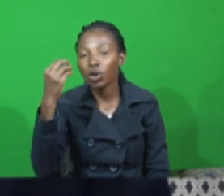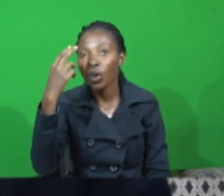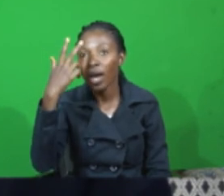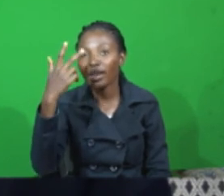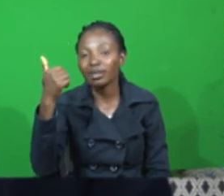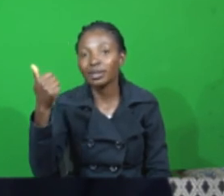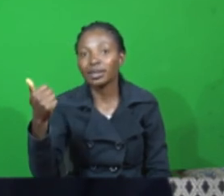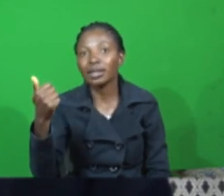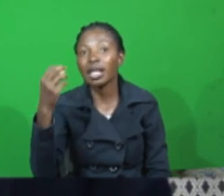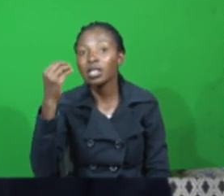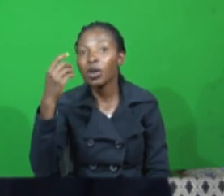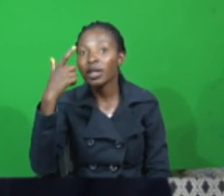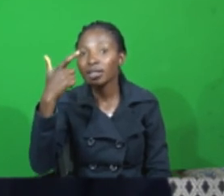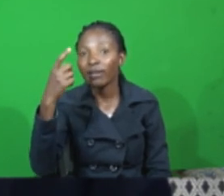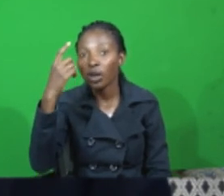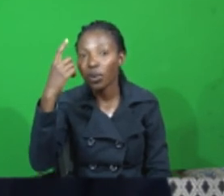0716 452 086